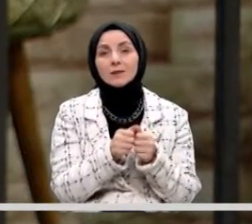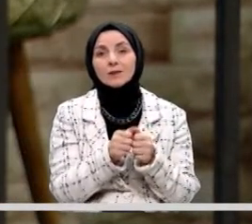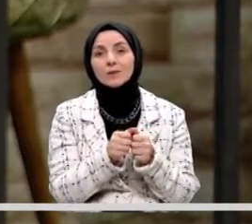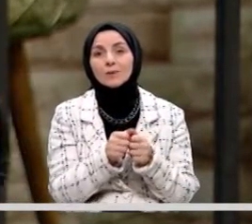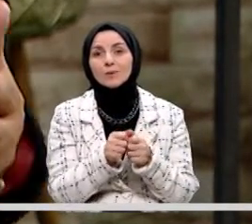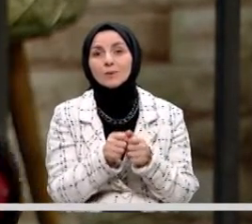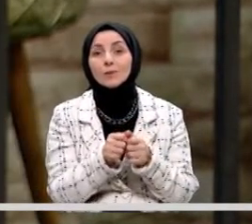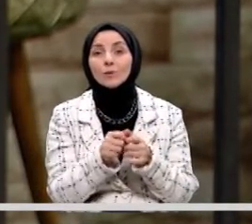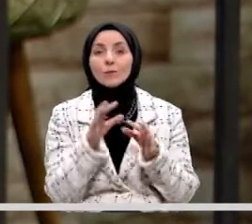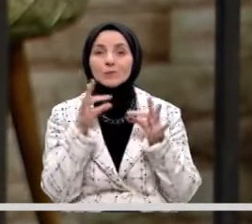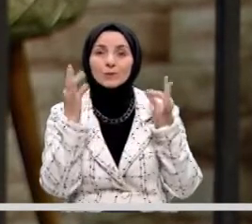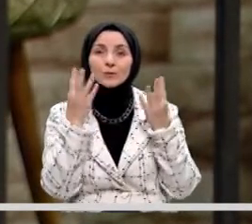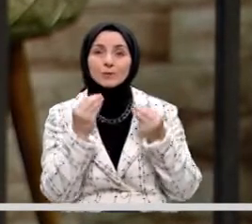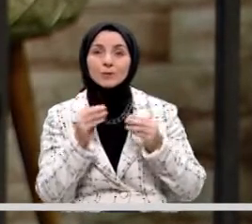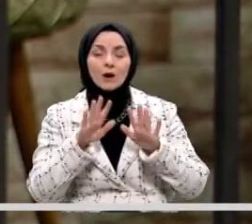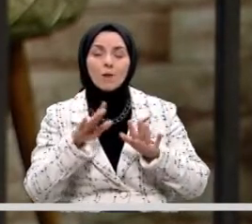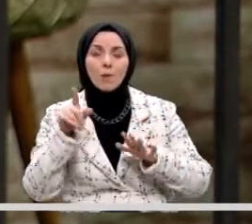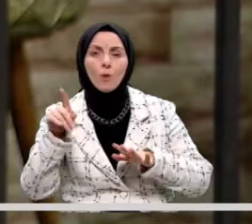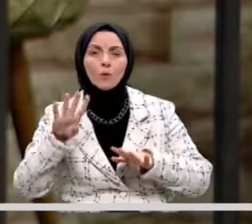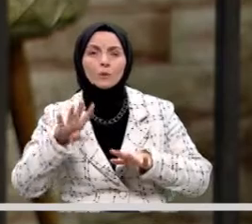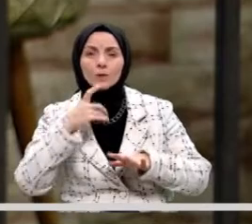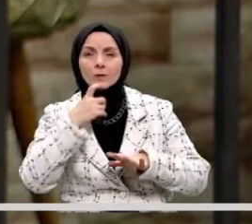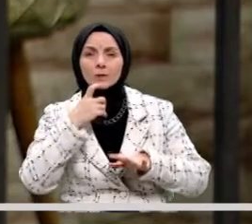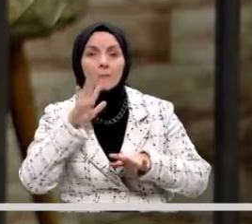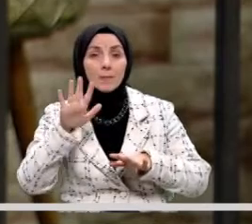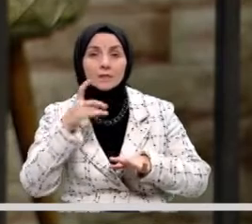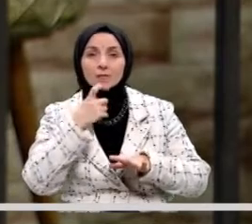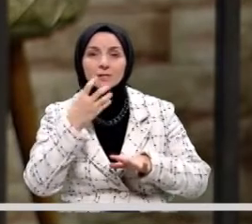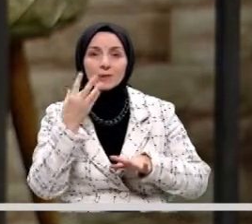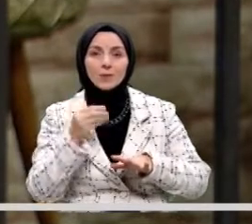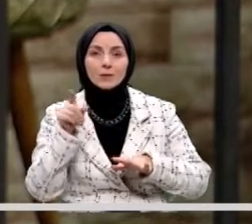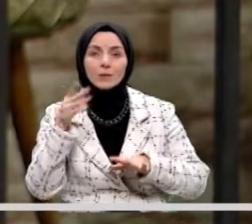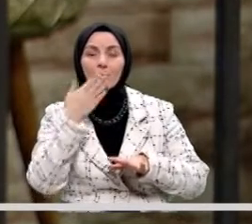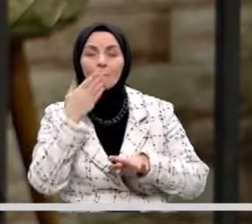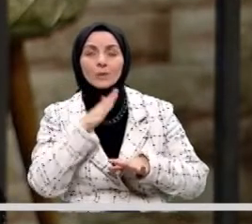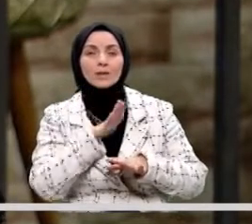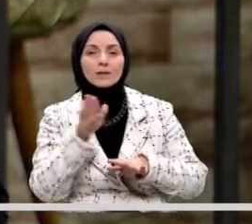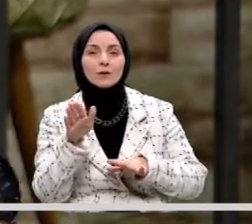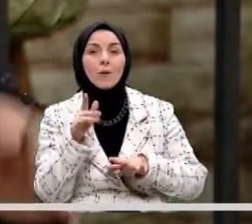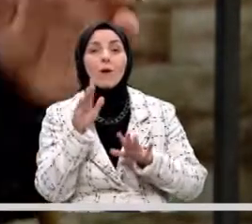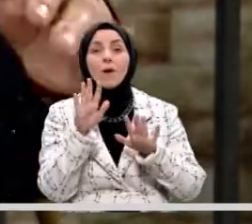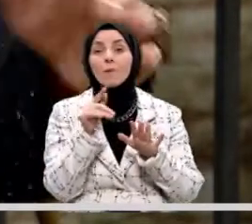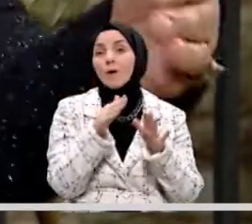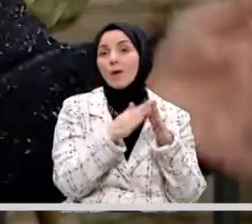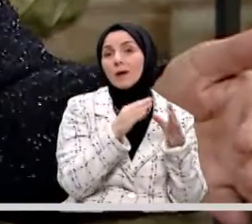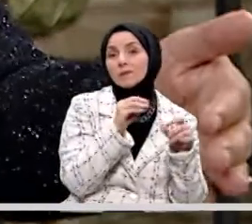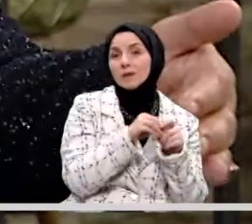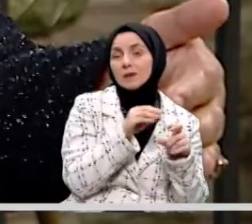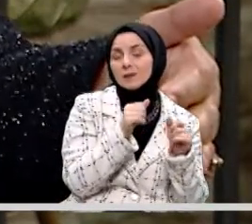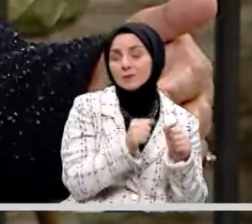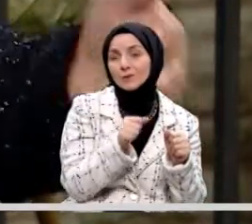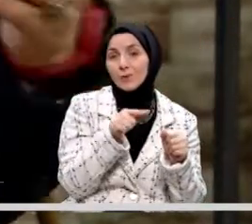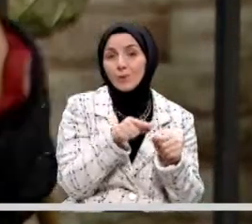oyun oynuyorlardı beraber Mutlular birinci konu bu iki şimdi hanımefendi şöyle yapıyordum bir şey istenecek değil mi kızıp çekilme Sen git